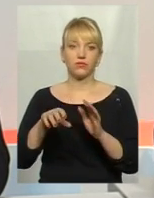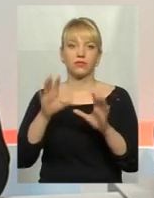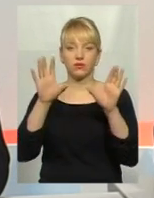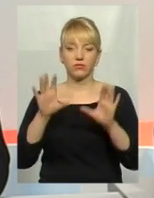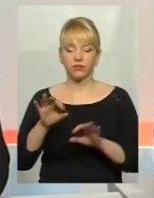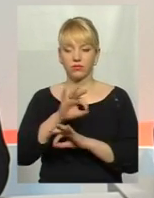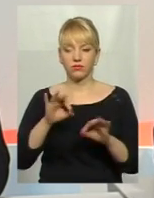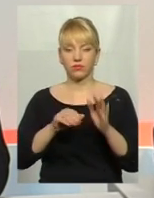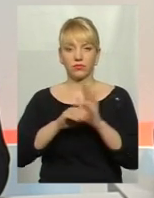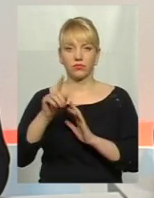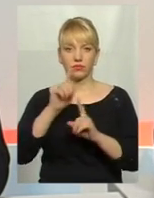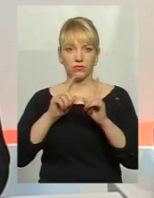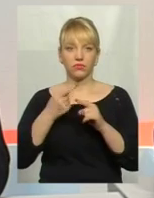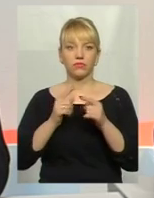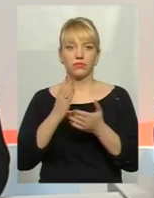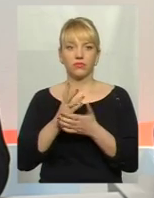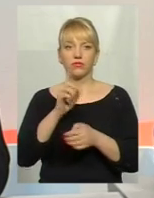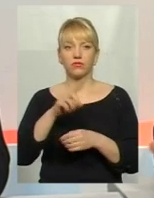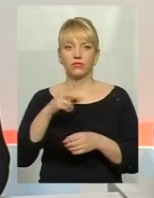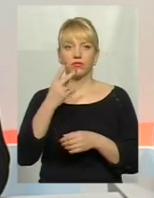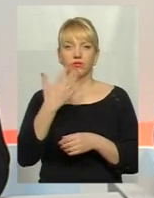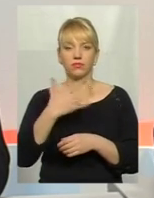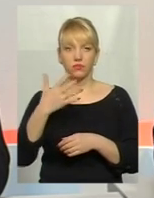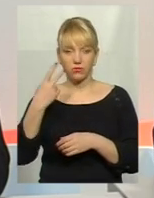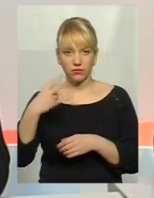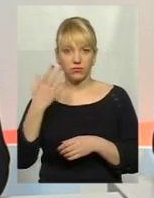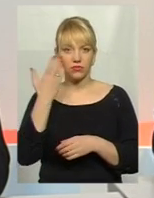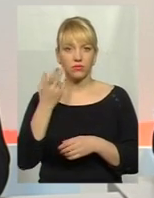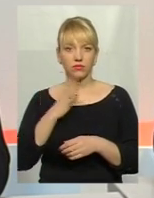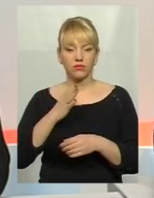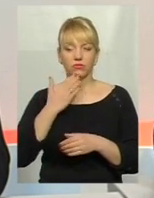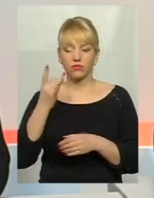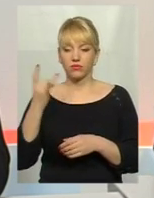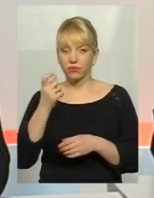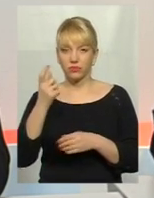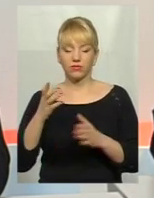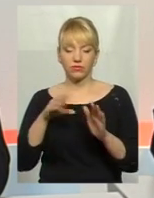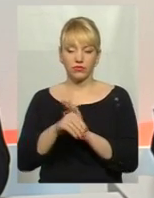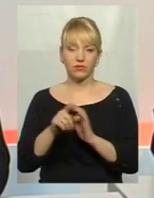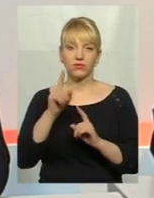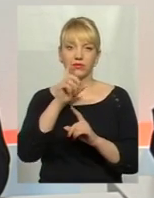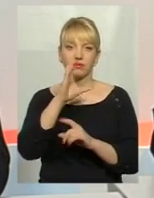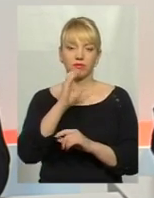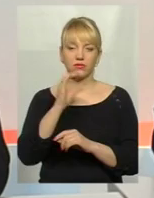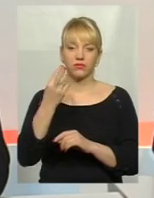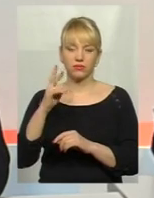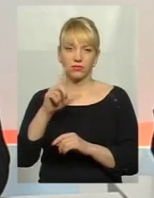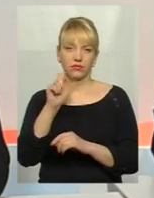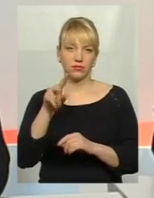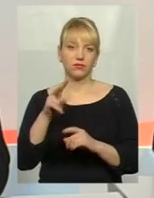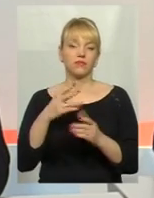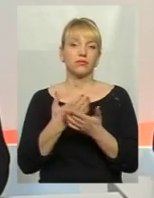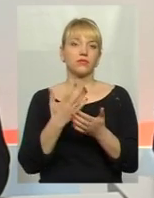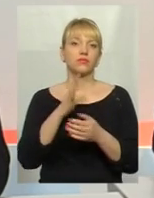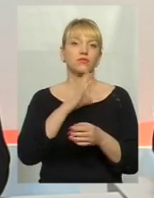Раду. Зараз він має номер 5520, і останній раз, коли його мали вносити в сесійну залу, на жаль, в сесійній залі було 195 депутатів.